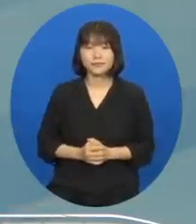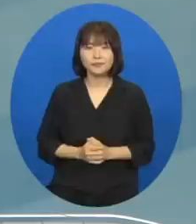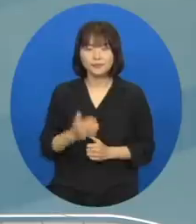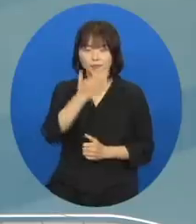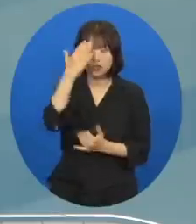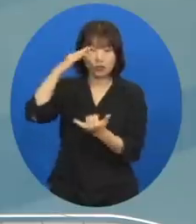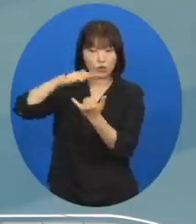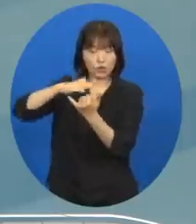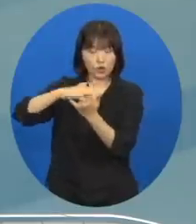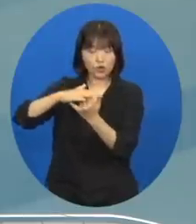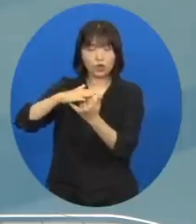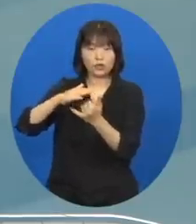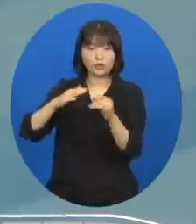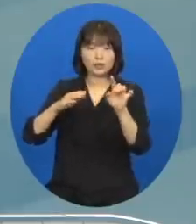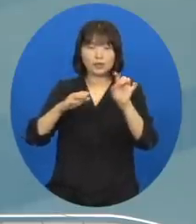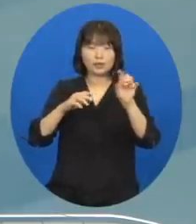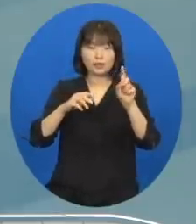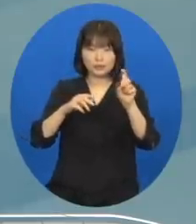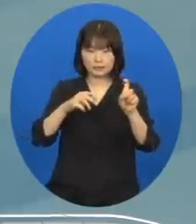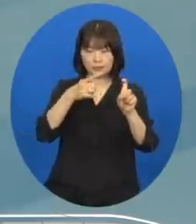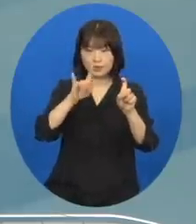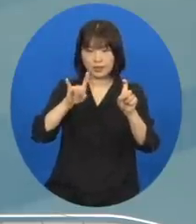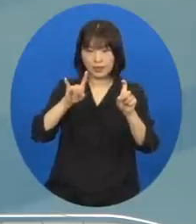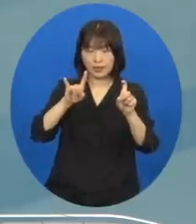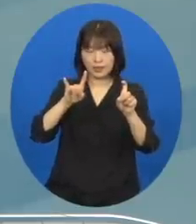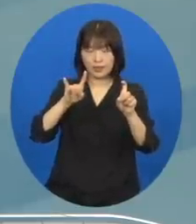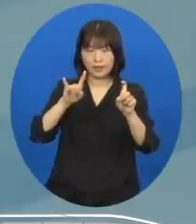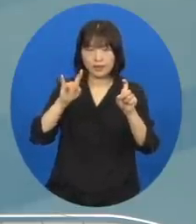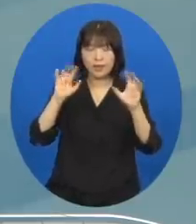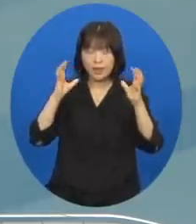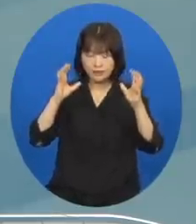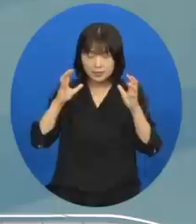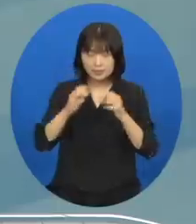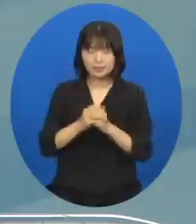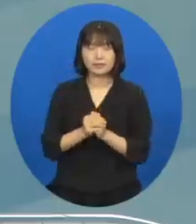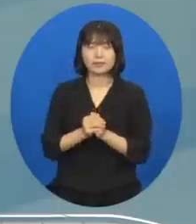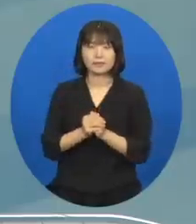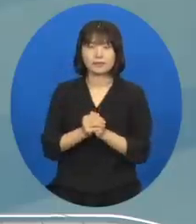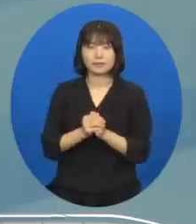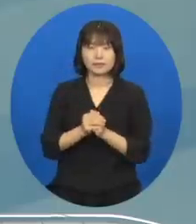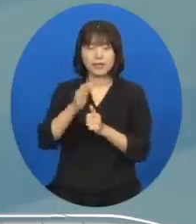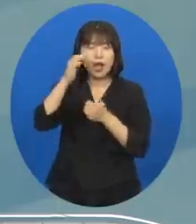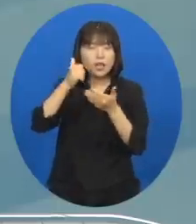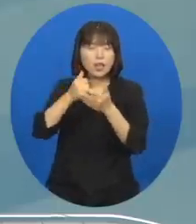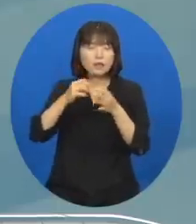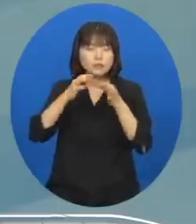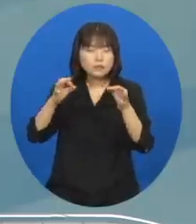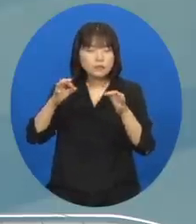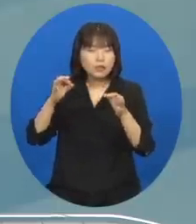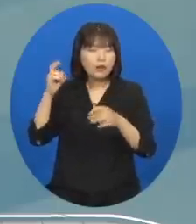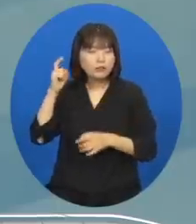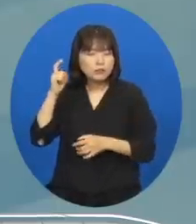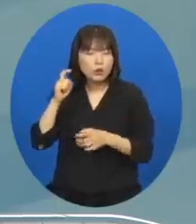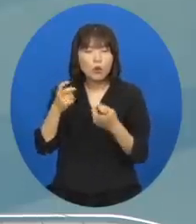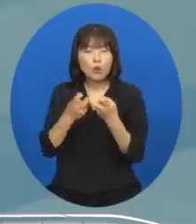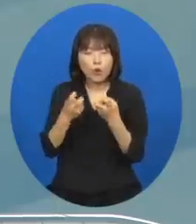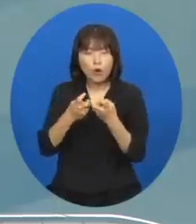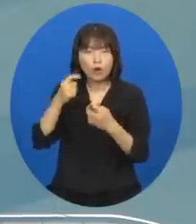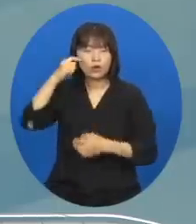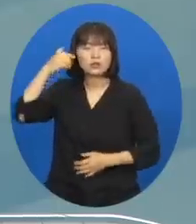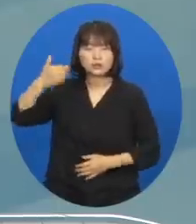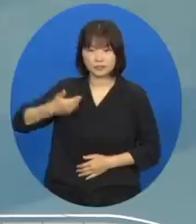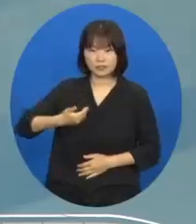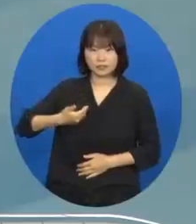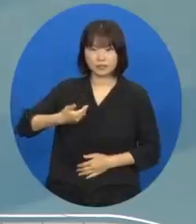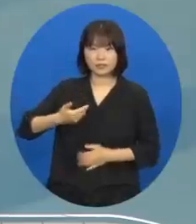청소년들이, 10대 아이들이 어떻게 하나님의 음성을 듣느냐고 자꾸 질문을 했던 모양입니다. 그래서